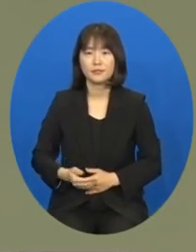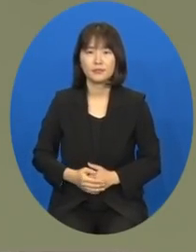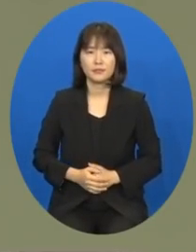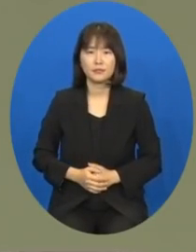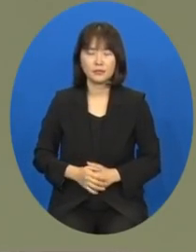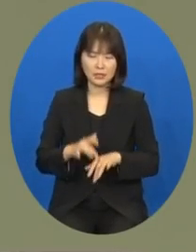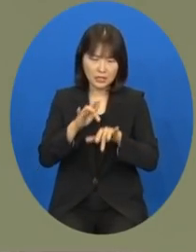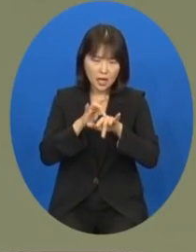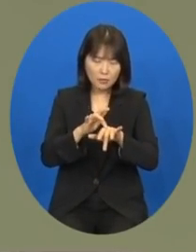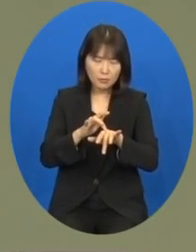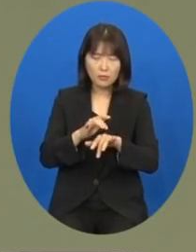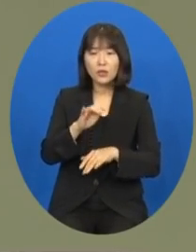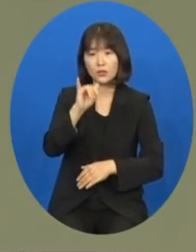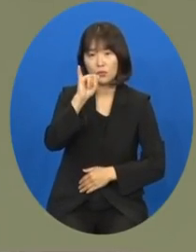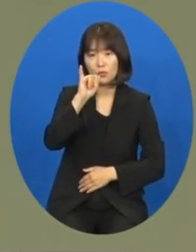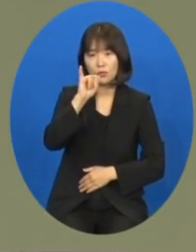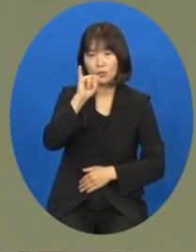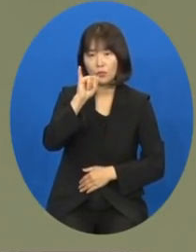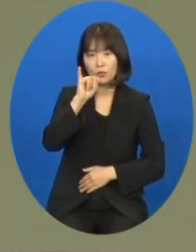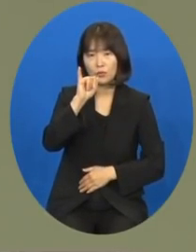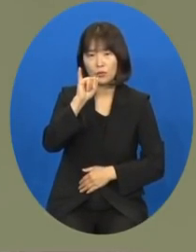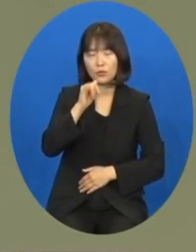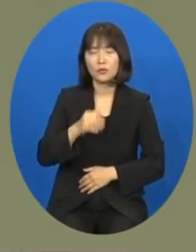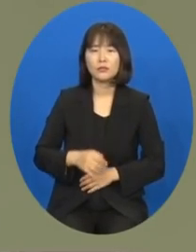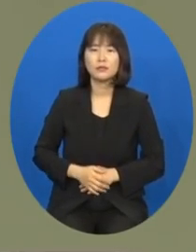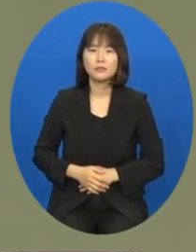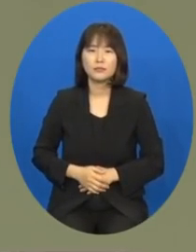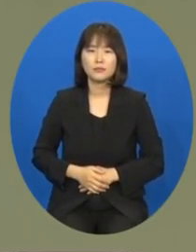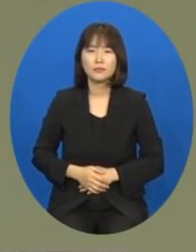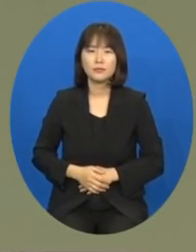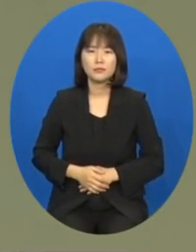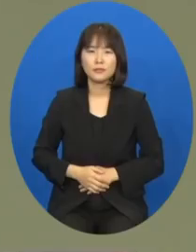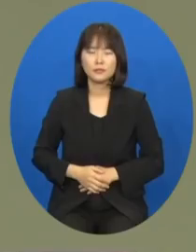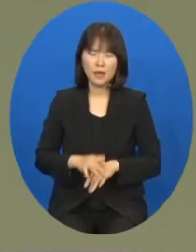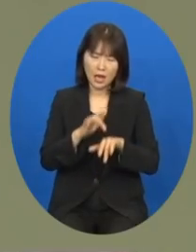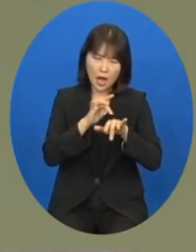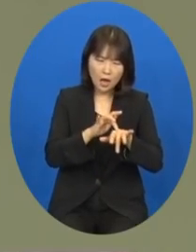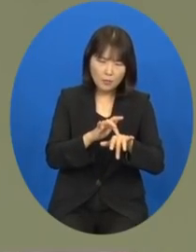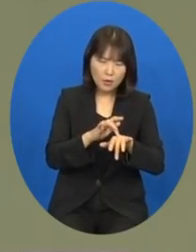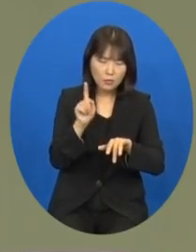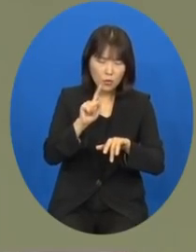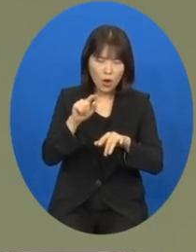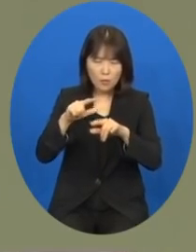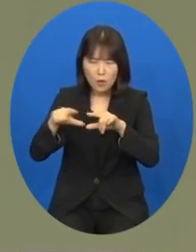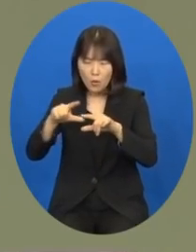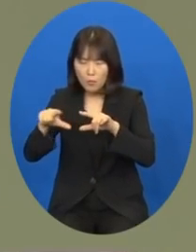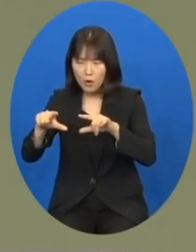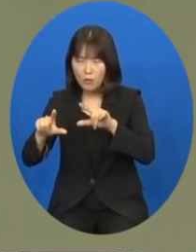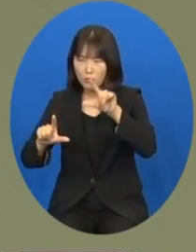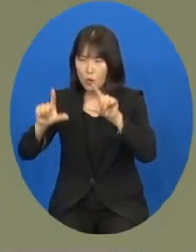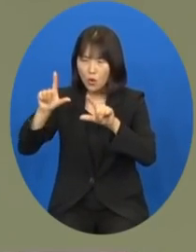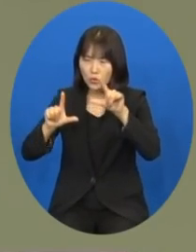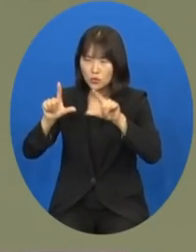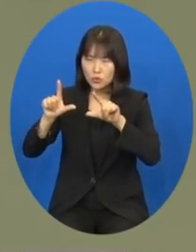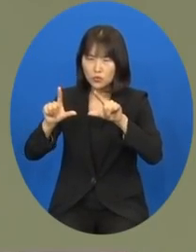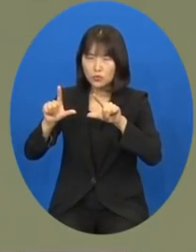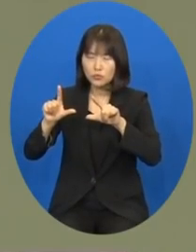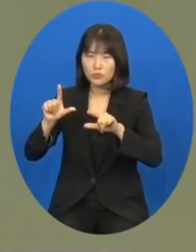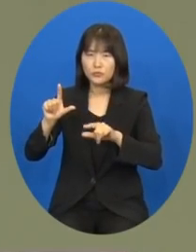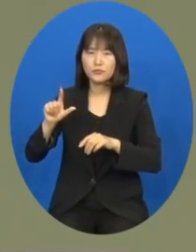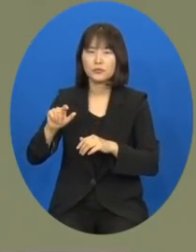악마가 물론 있지만 암 많은 지극히 평범한 모습으로 위장하고 숨어 있다는